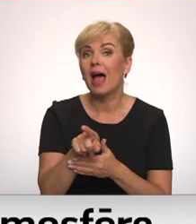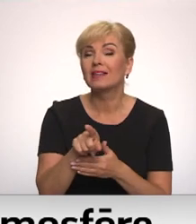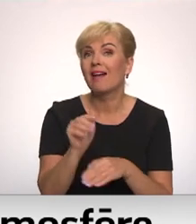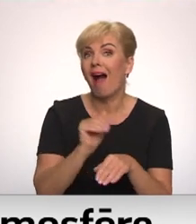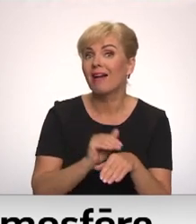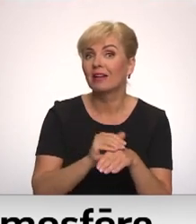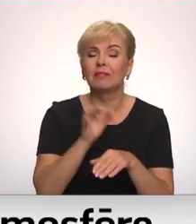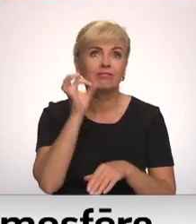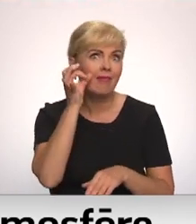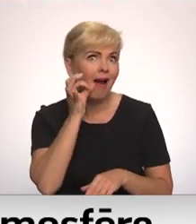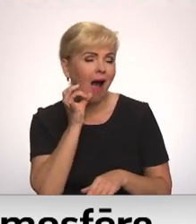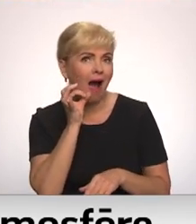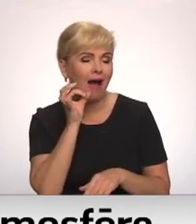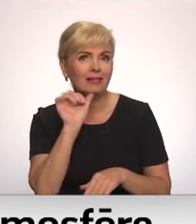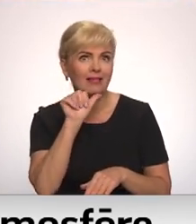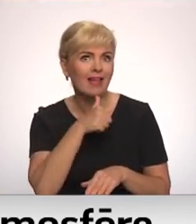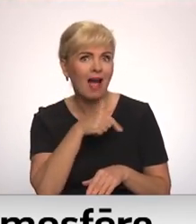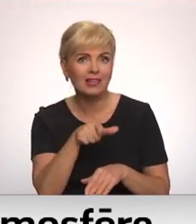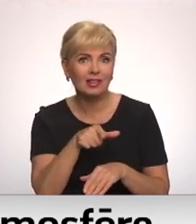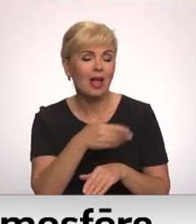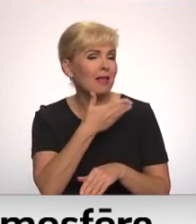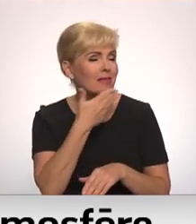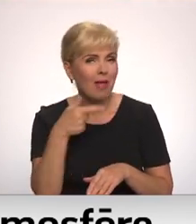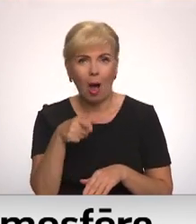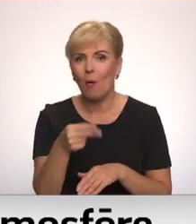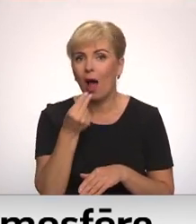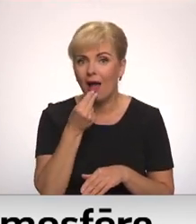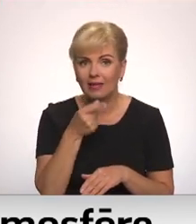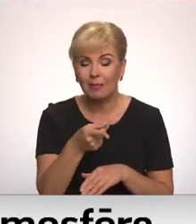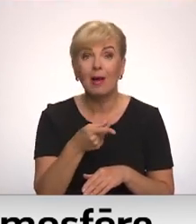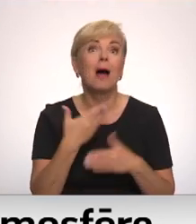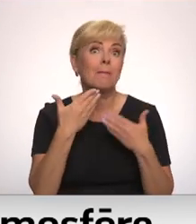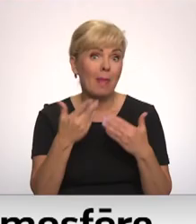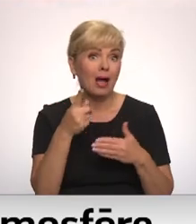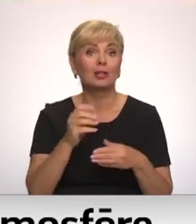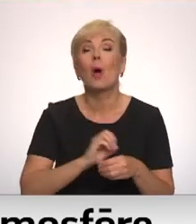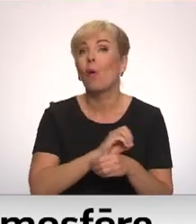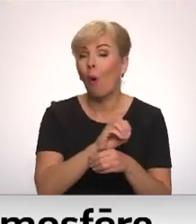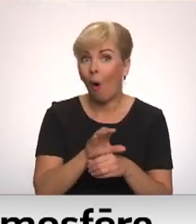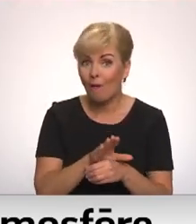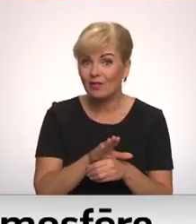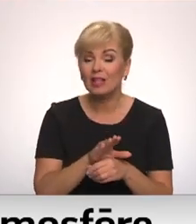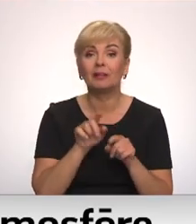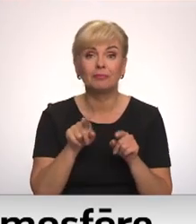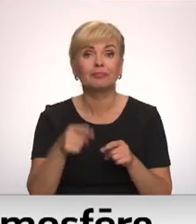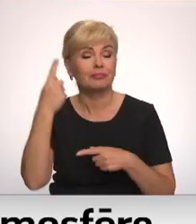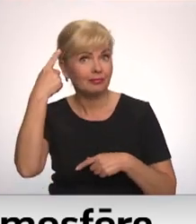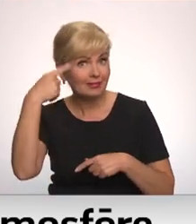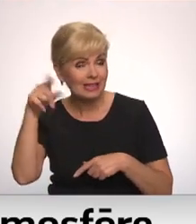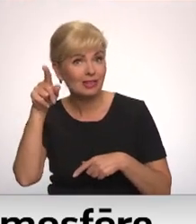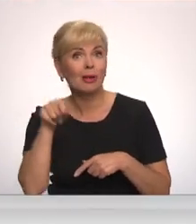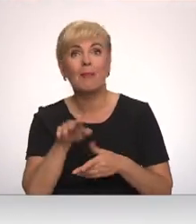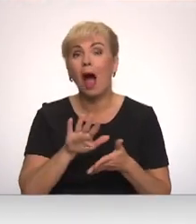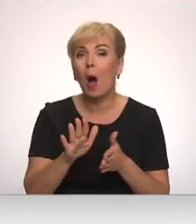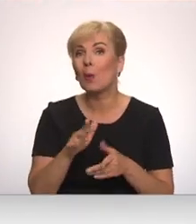gardu desertu un tiešām nav ēdamas. Pateicoties Covidam. Sēdien jau izdomāju, kaut ko tādu,